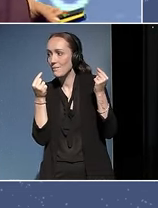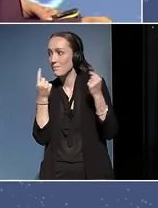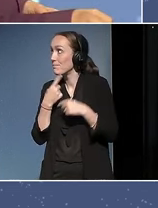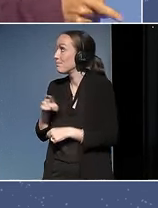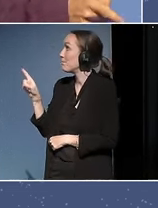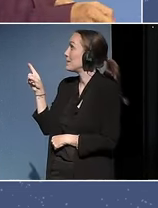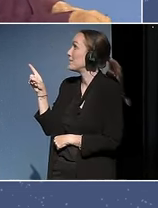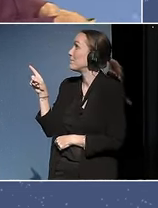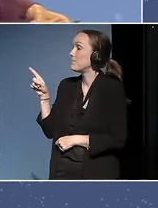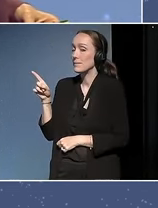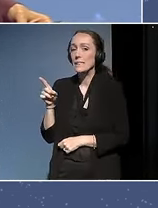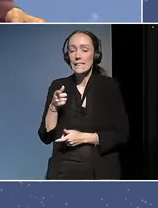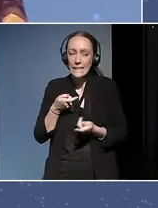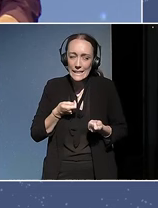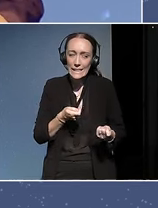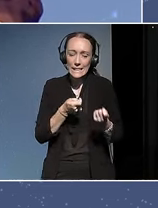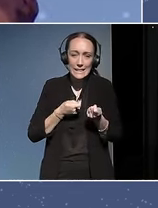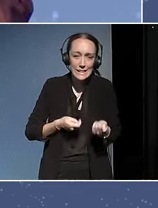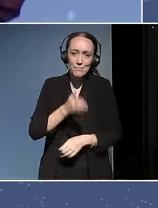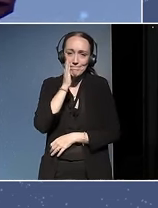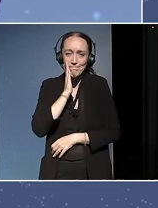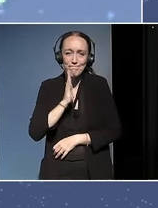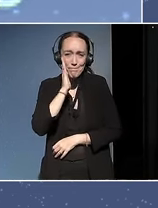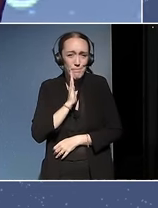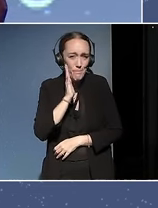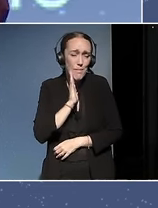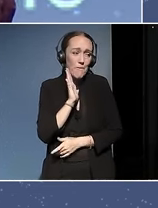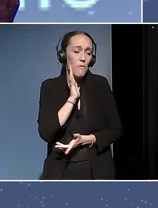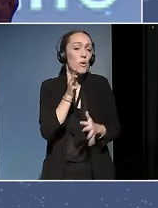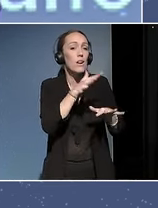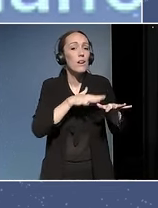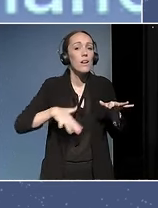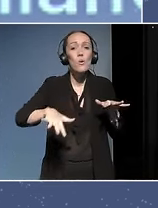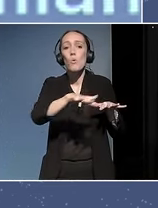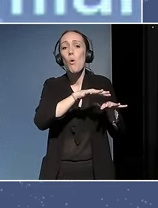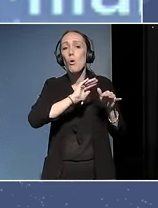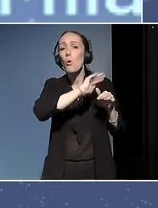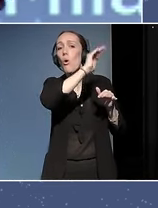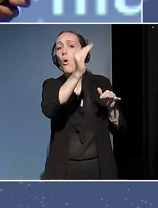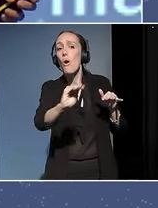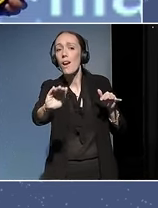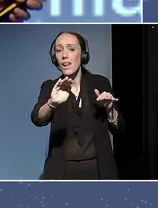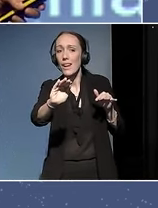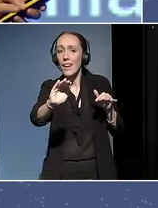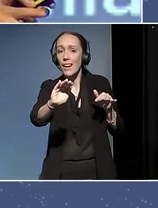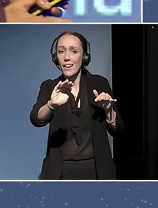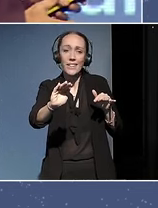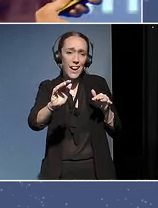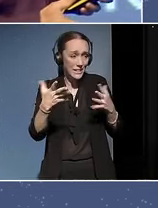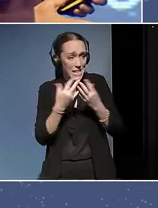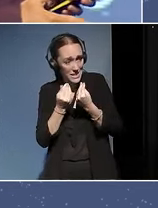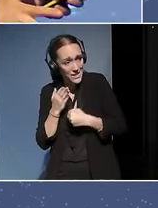convince con fatica a portarci sul luogo dove ha trovato quelle